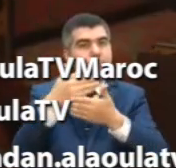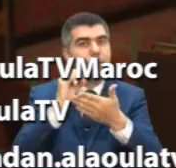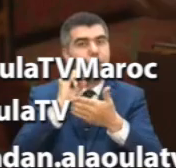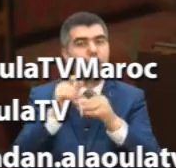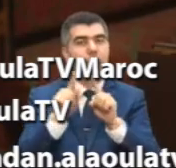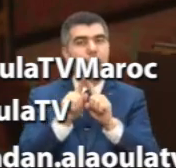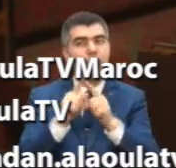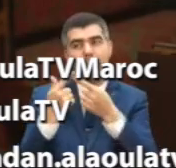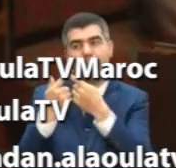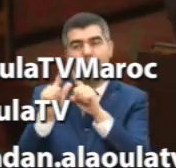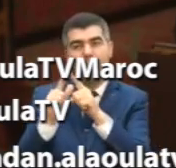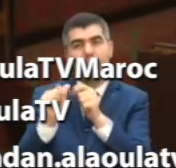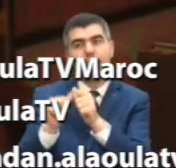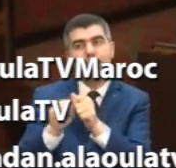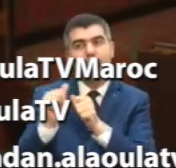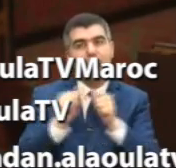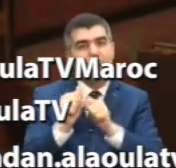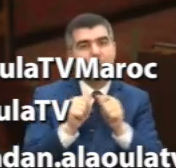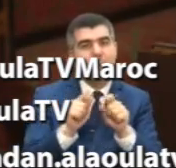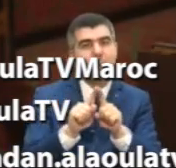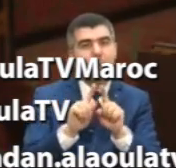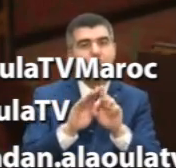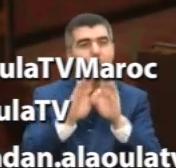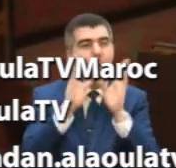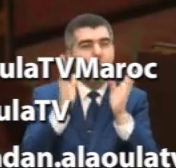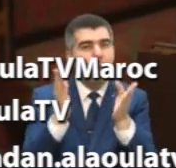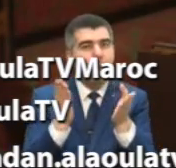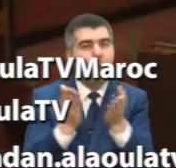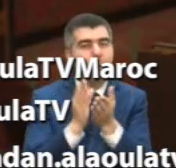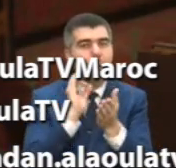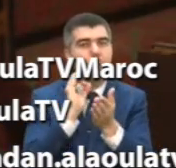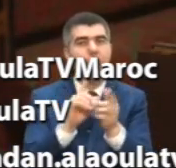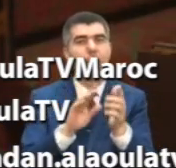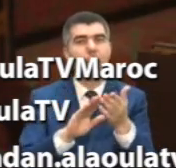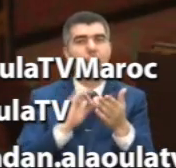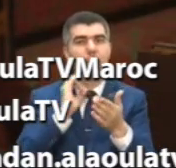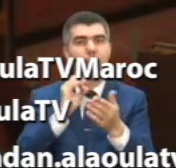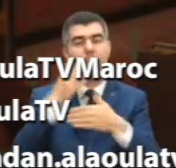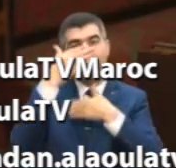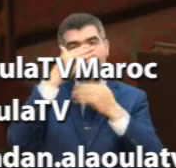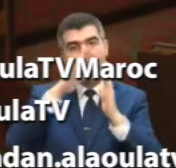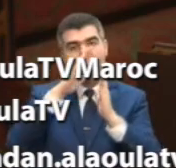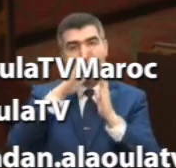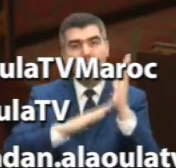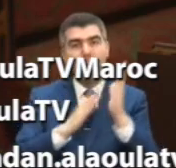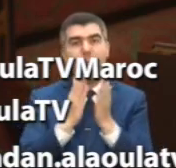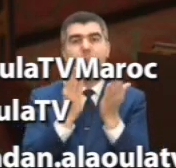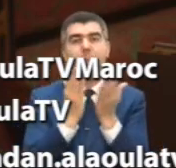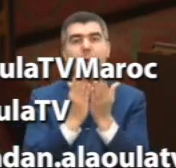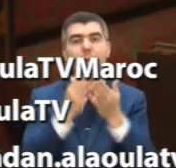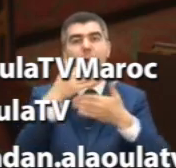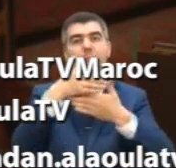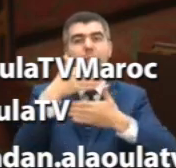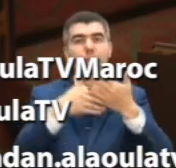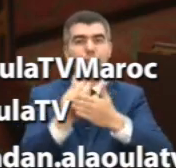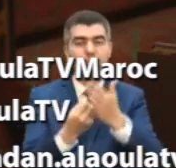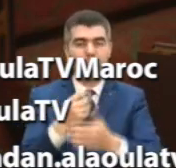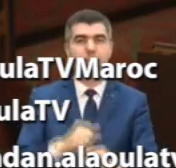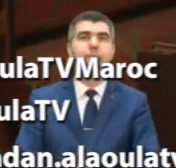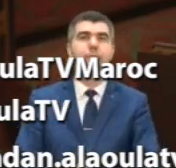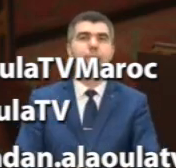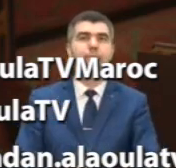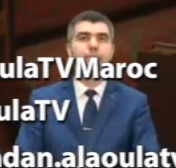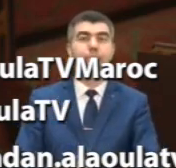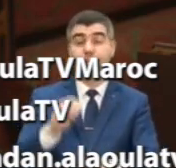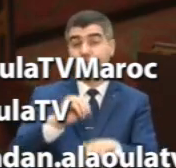منخرطين في واحد البرنامج ديال إعادة تأهيل جميع المؤسسات الفرعية على المستوى الوطني. بالنسبة للإحصاءات